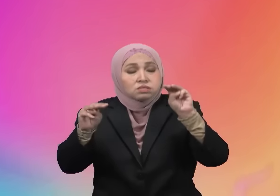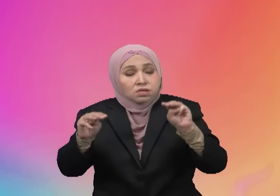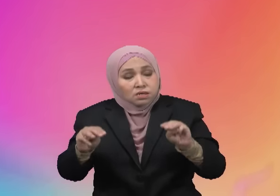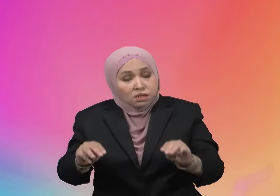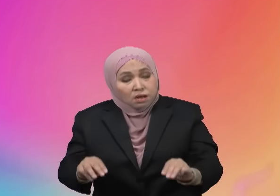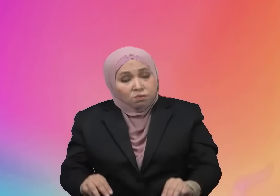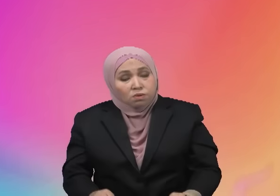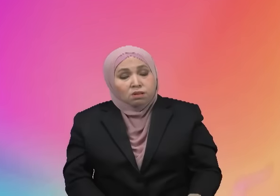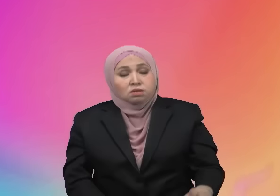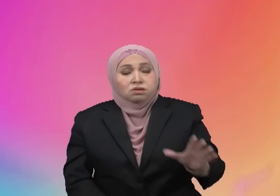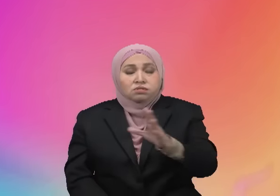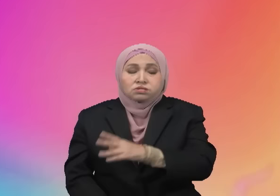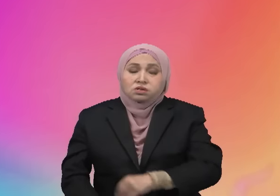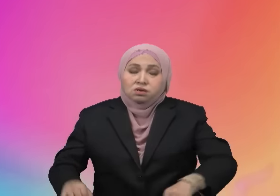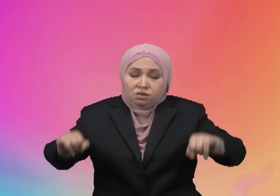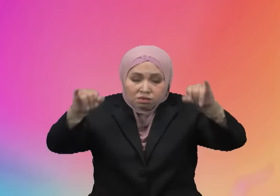الْإِنسِ